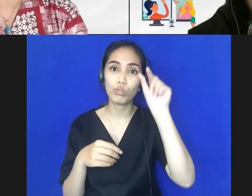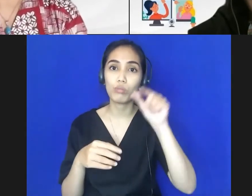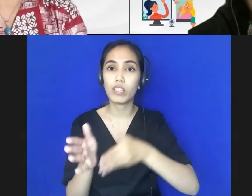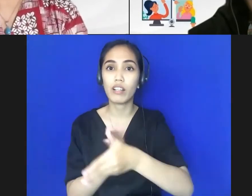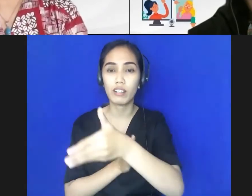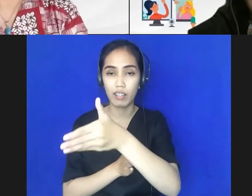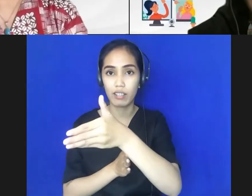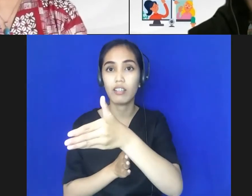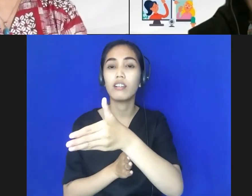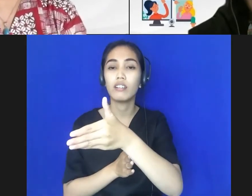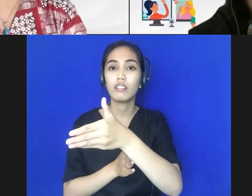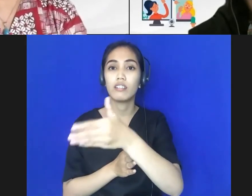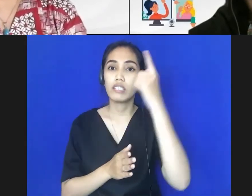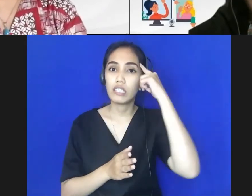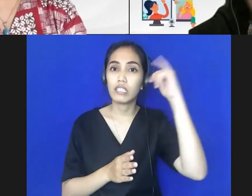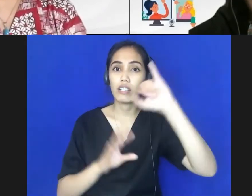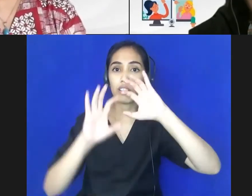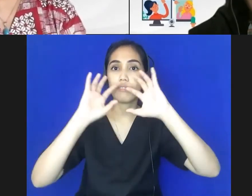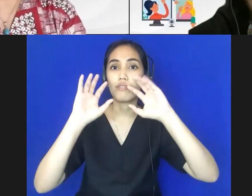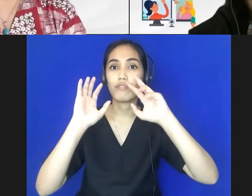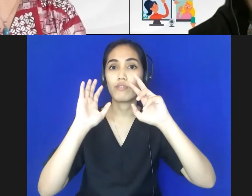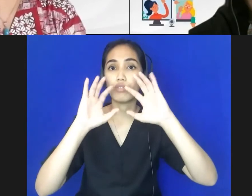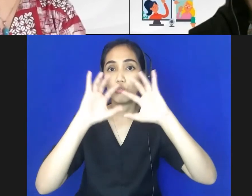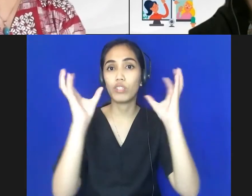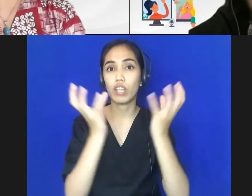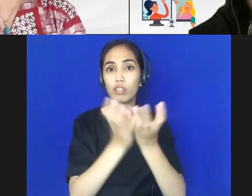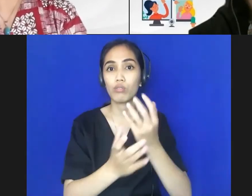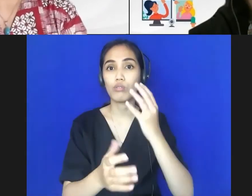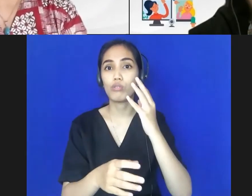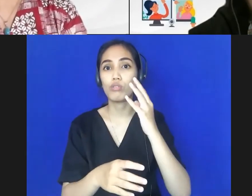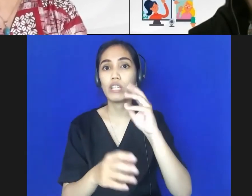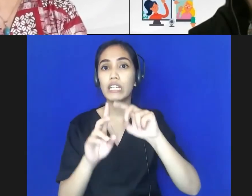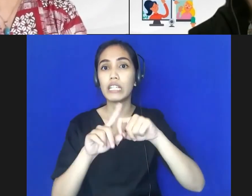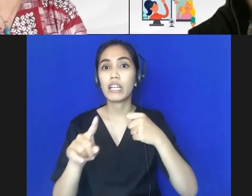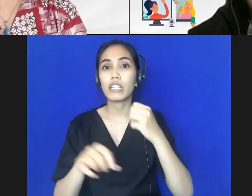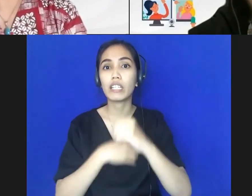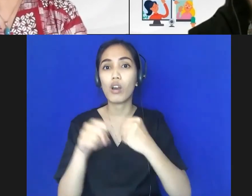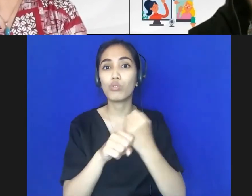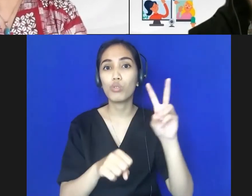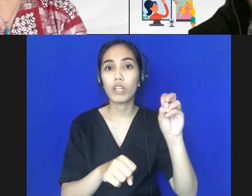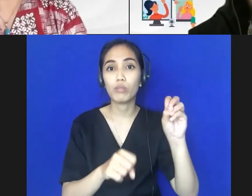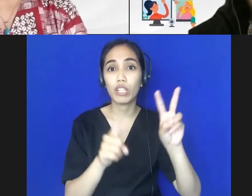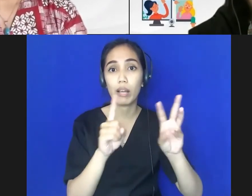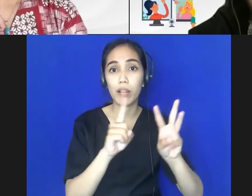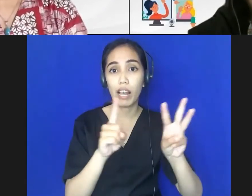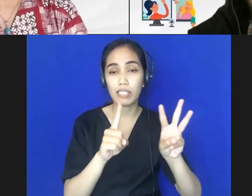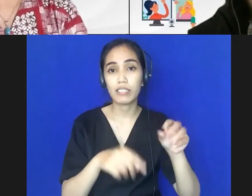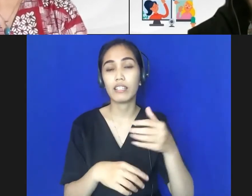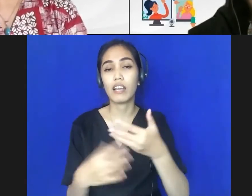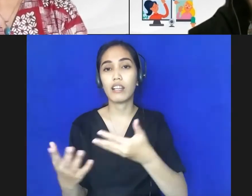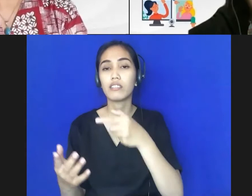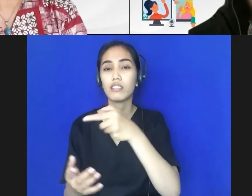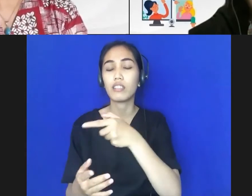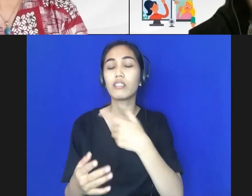menjalankan inisiatif global ini di Indonesia sejak tahun 2013 kalau tidak salah. Dan Scaling Up Nutrition ini sendiri adalah